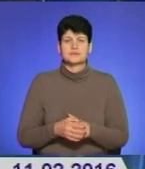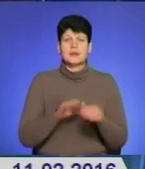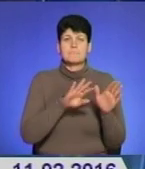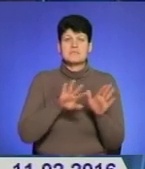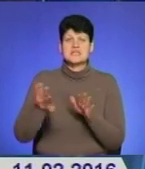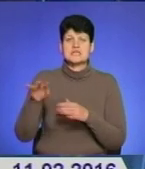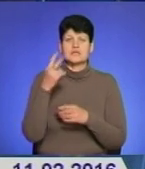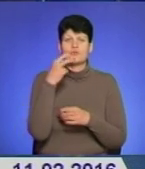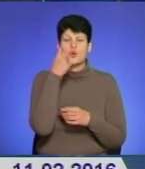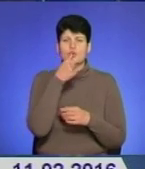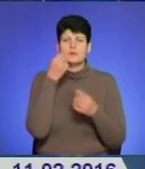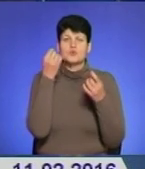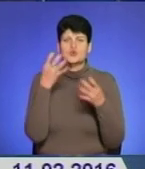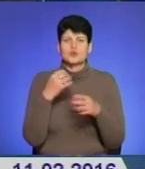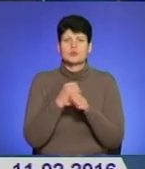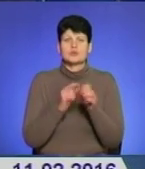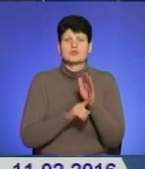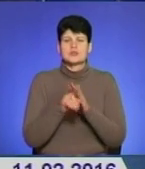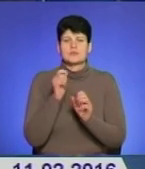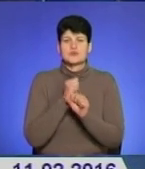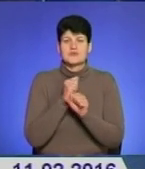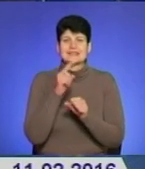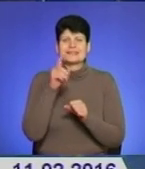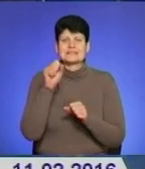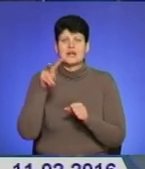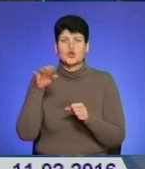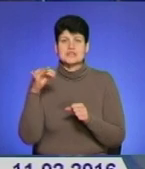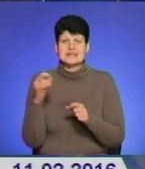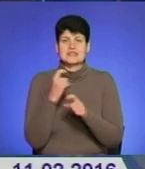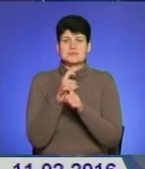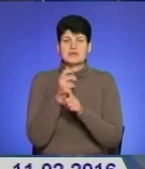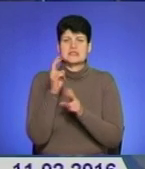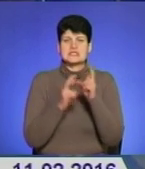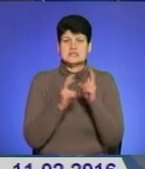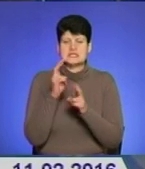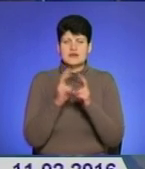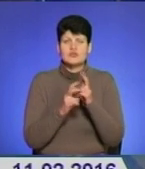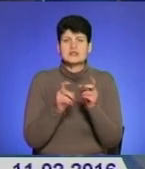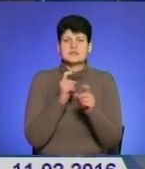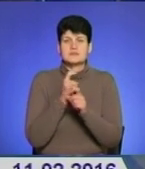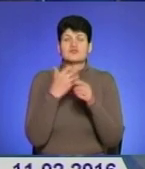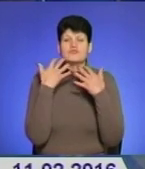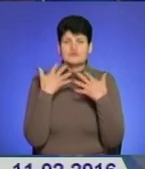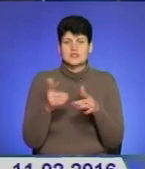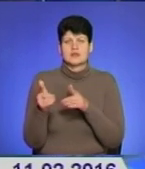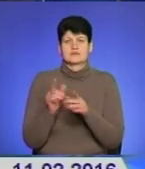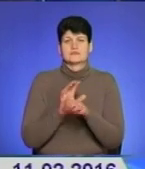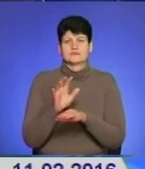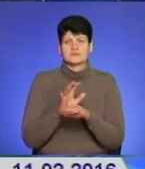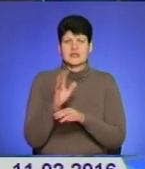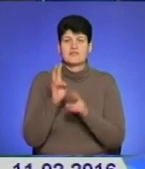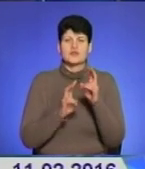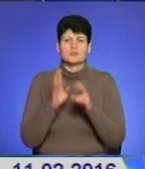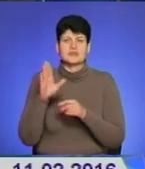Після 2 років простої роботи відновив Залозецький спиртзавод. Етиловий, а також харчовий спирт класу «Люкс» вже виготовляють на виробництві. Більше